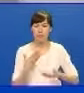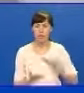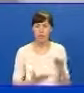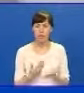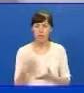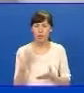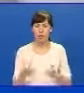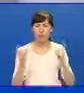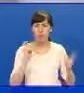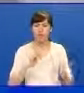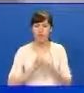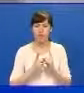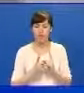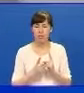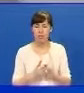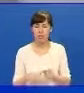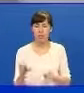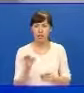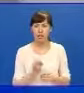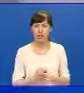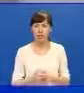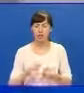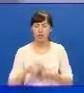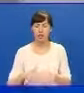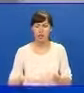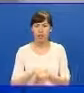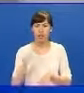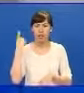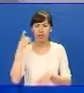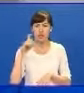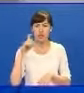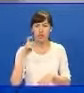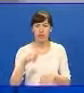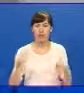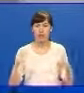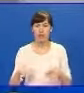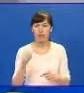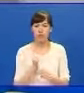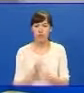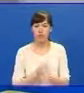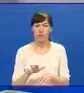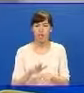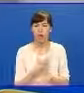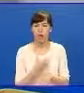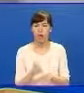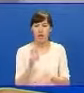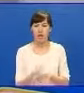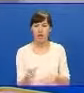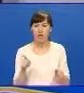5 институционалды реформаны және мәңгілік ел идеясы бойынша нақты жұмыстарды халық арасында түсіндіру қажет деп